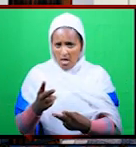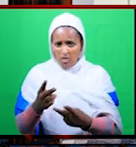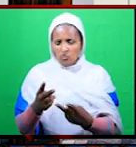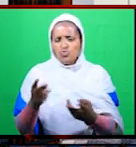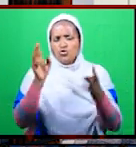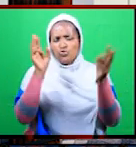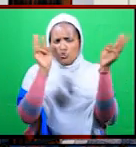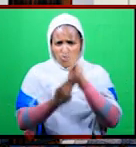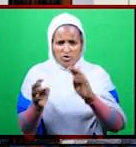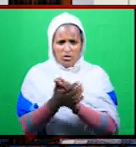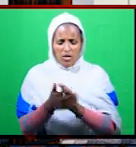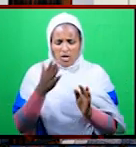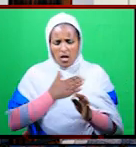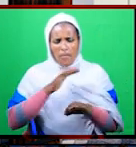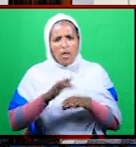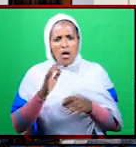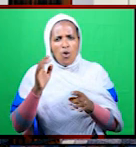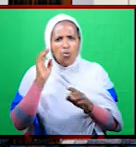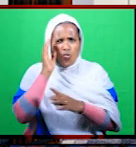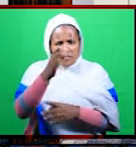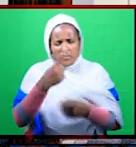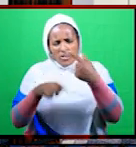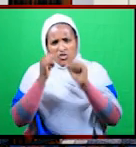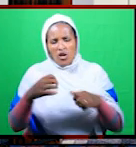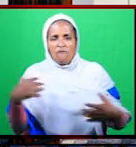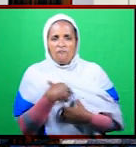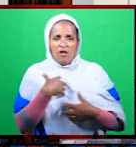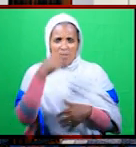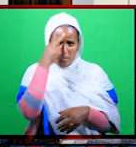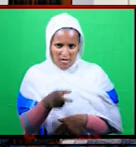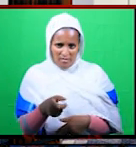የምታያቸው ባለትዳሮች ላይ የምታያቸው ችግሮች እኔም ላይ ይመጣሉ ብላ በመስጋት